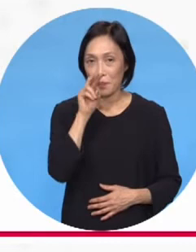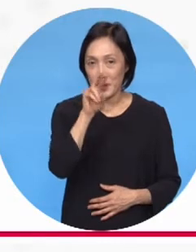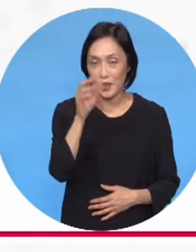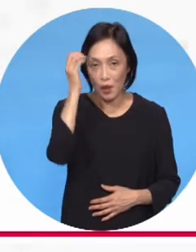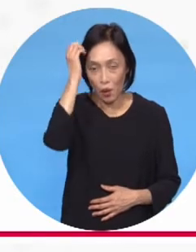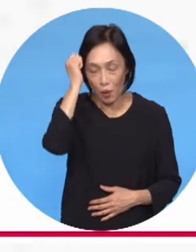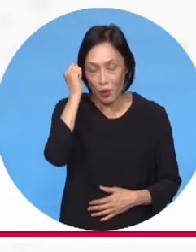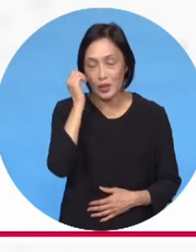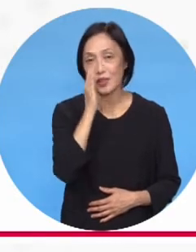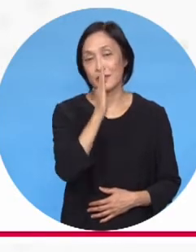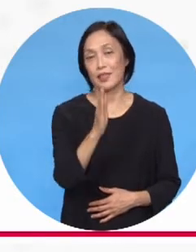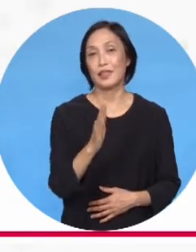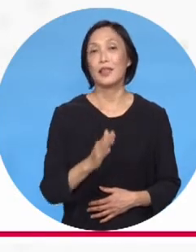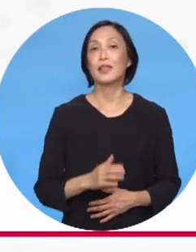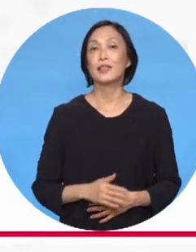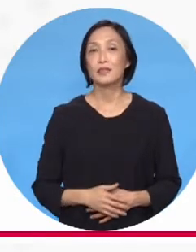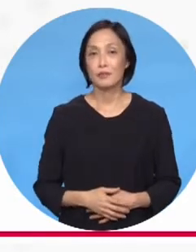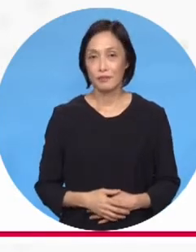見て覚えてくださいね。